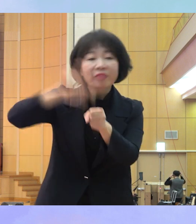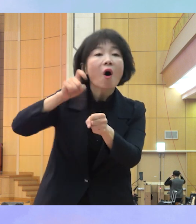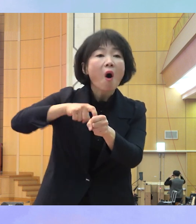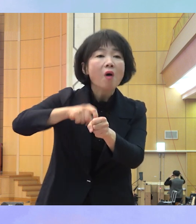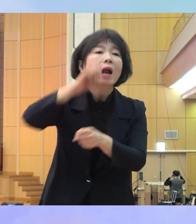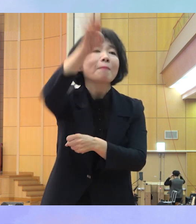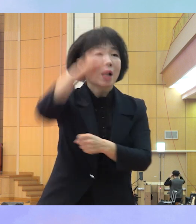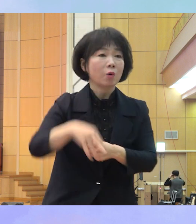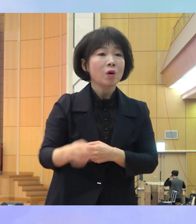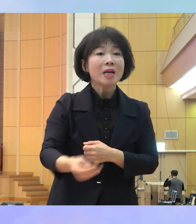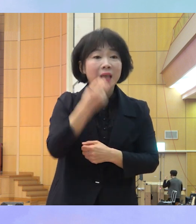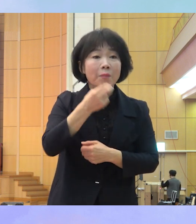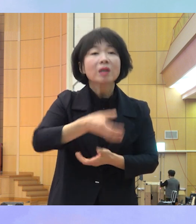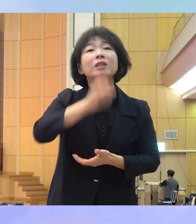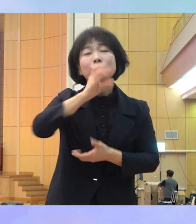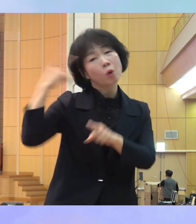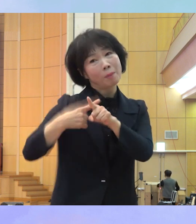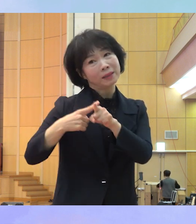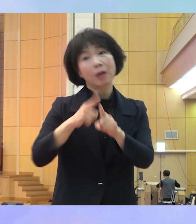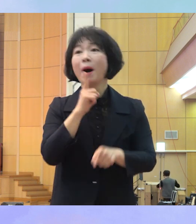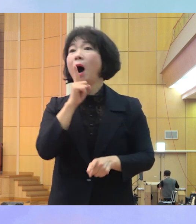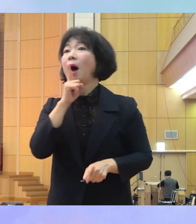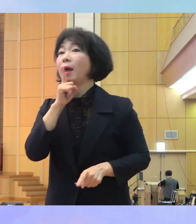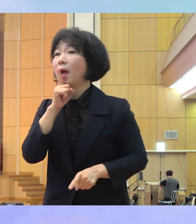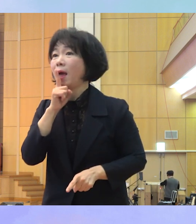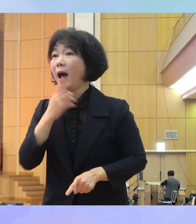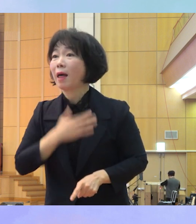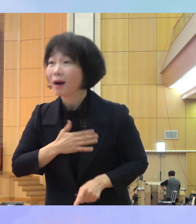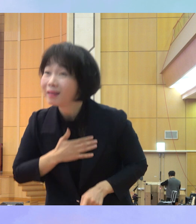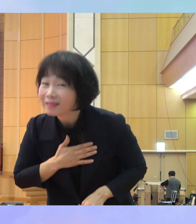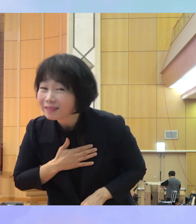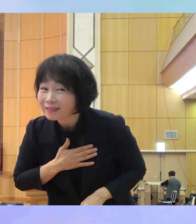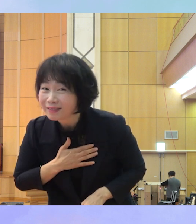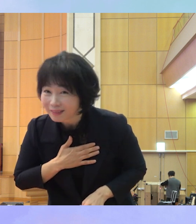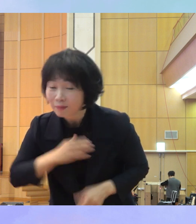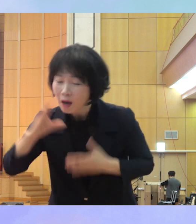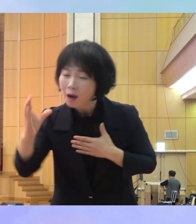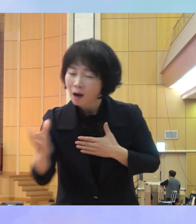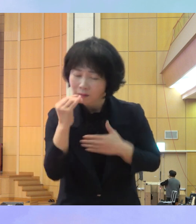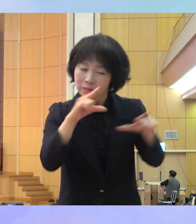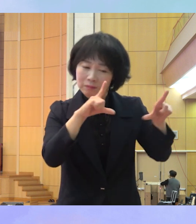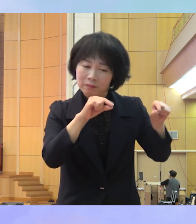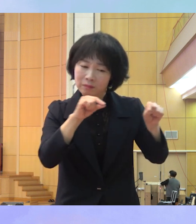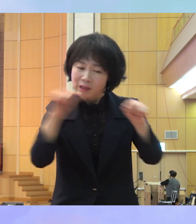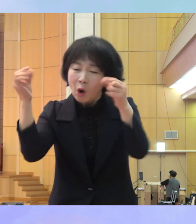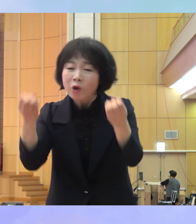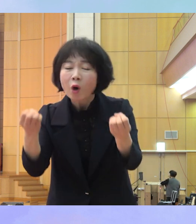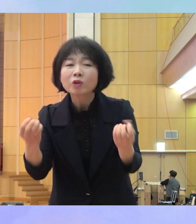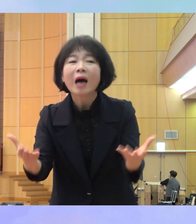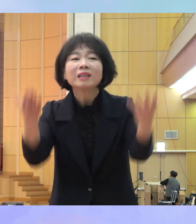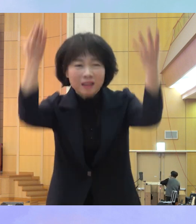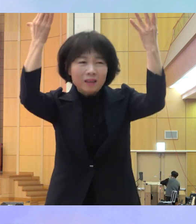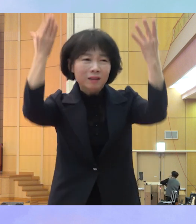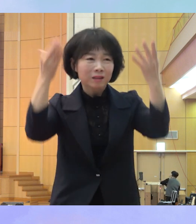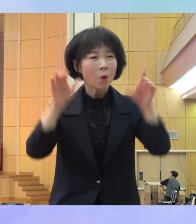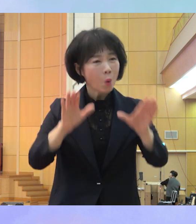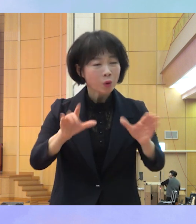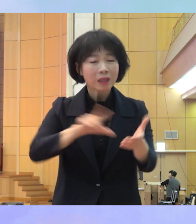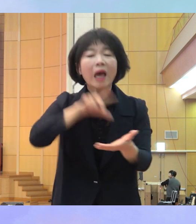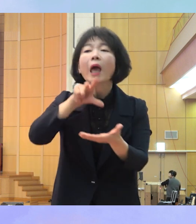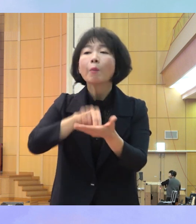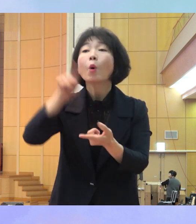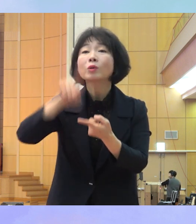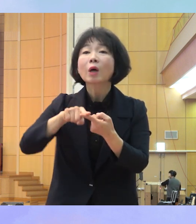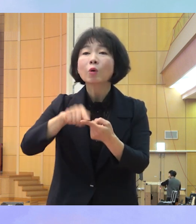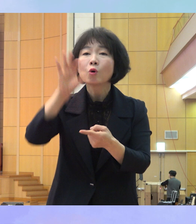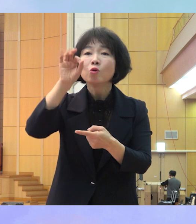것입니다. 그런데 이 성찬식은 오늘